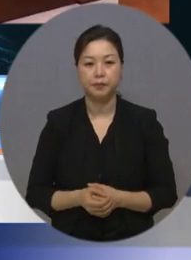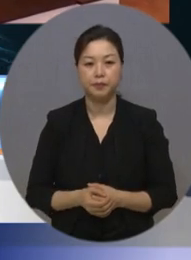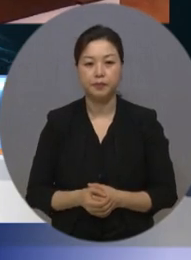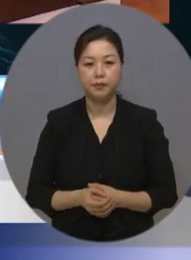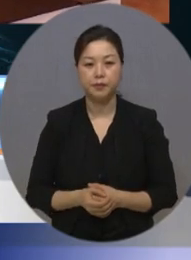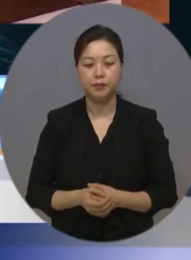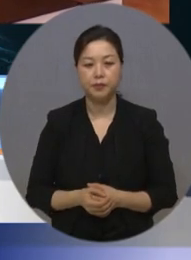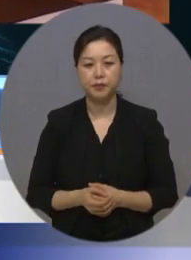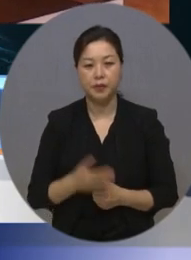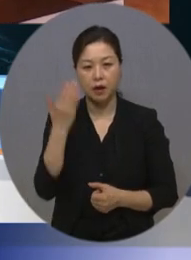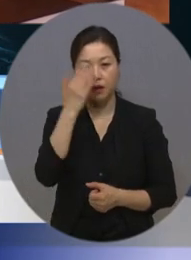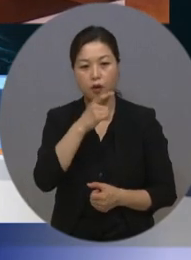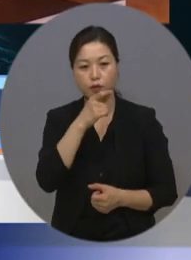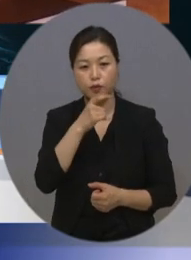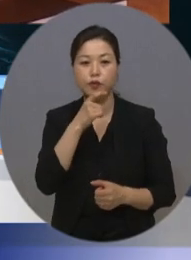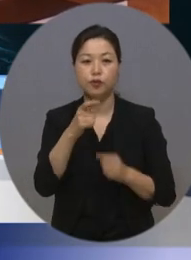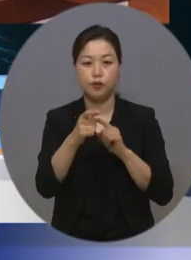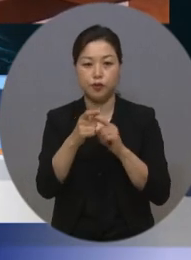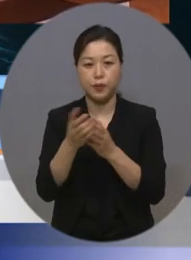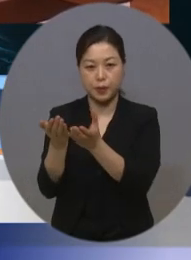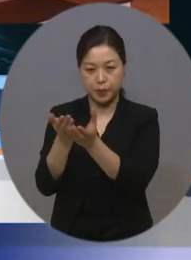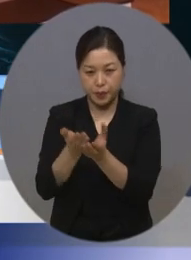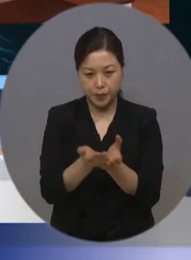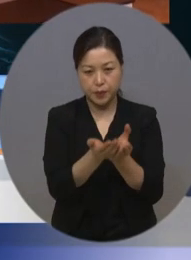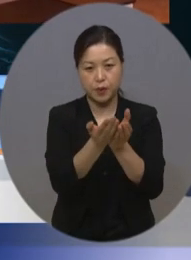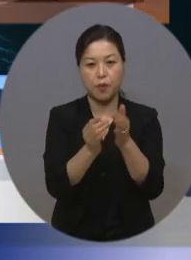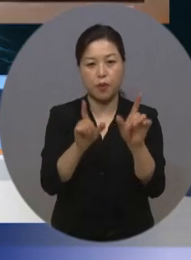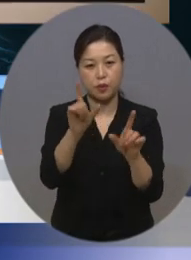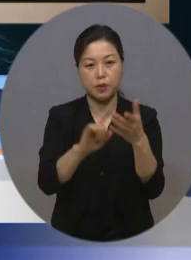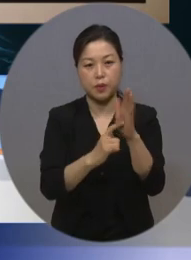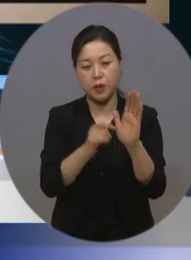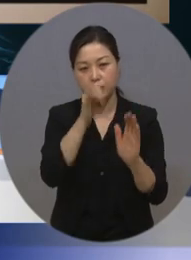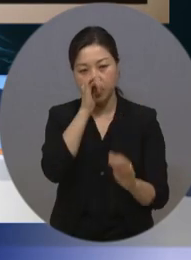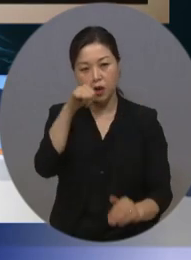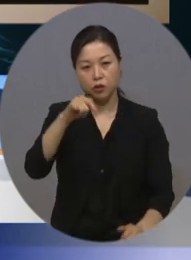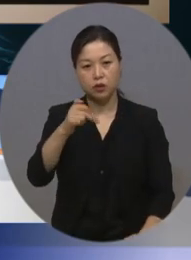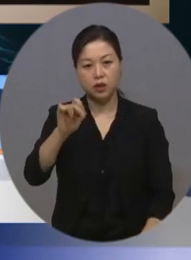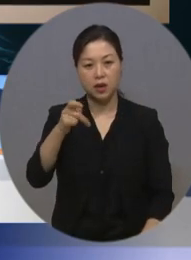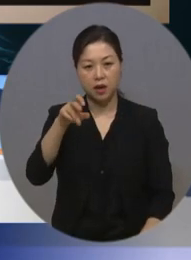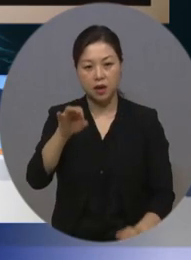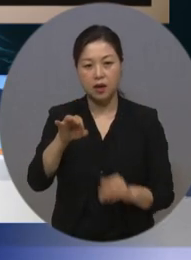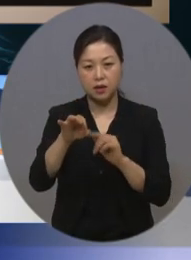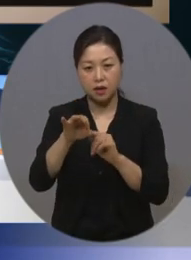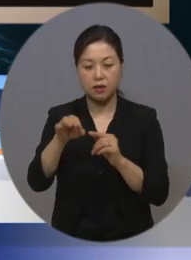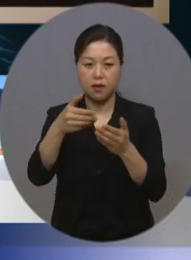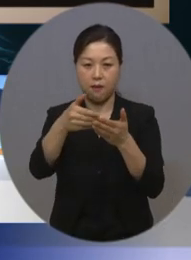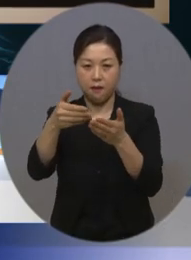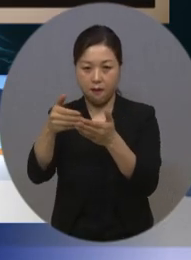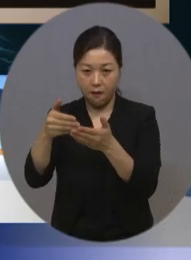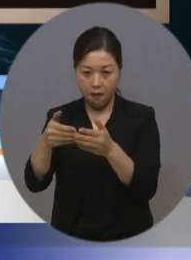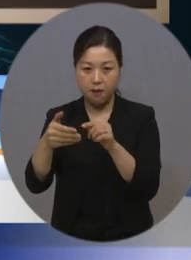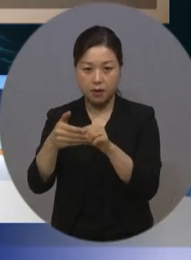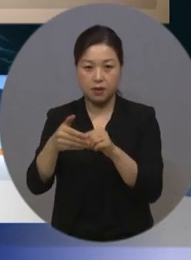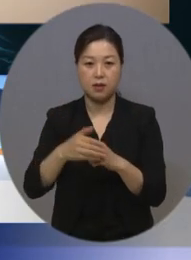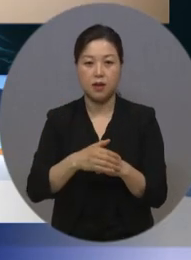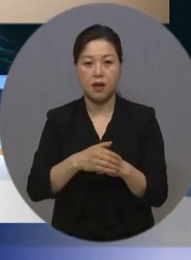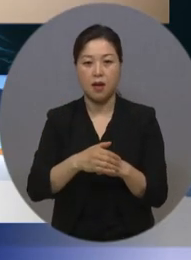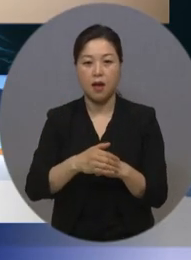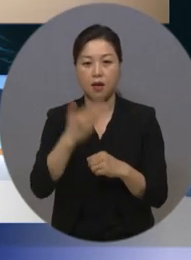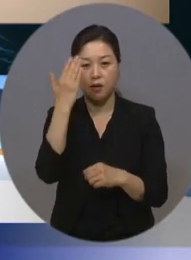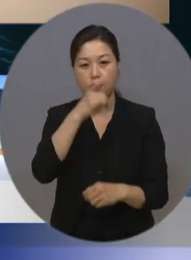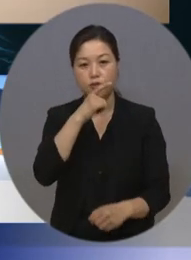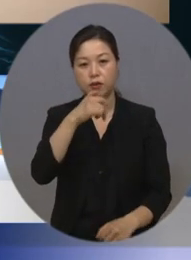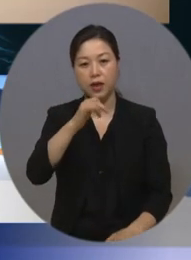여수항의 선박들을 통해 급변하는 여수의 모습을 담은 구자영 작가의 초대전이 여수 갤러리 노마드에서